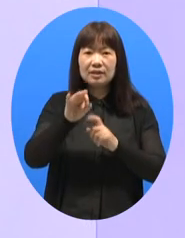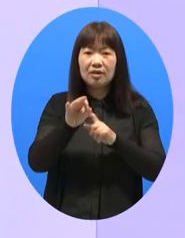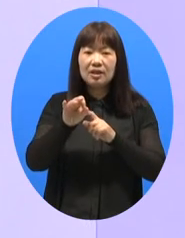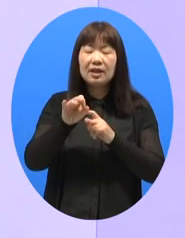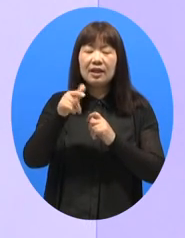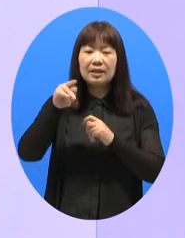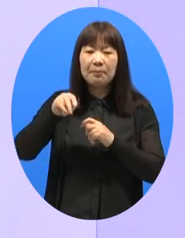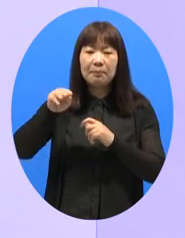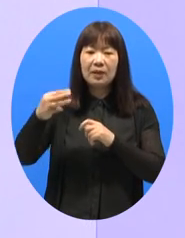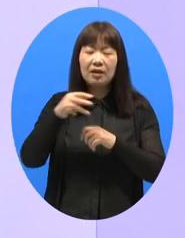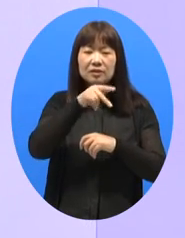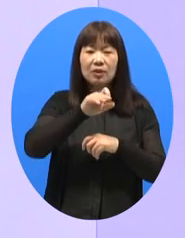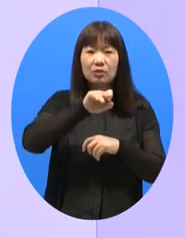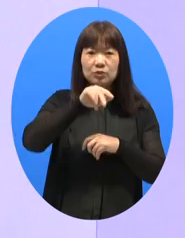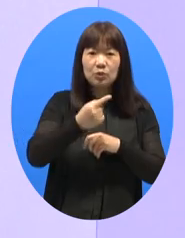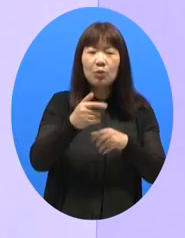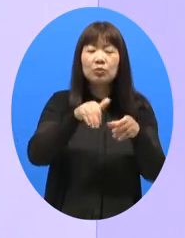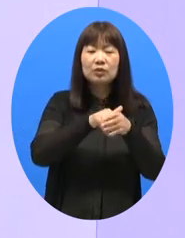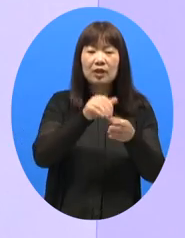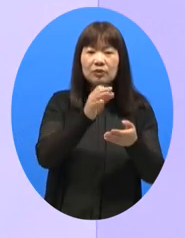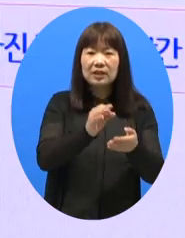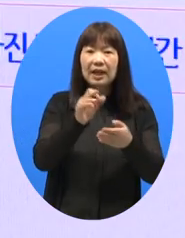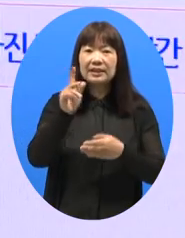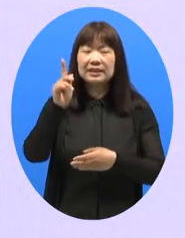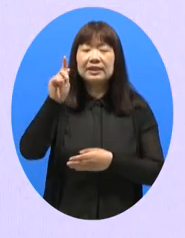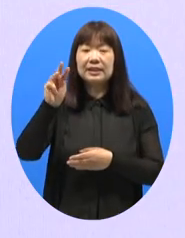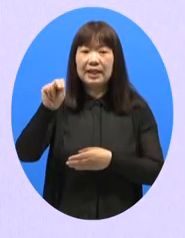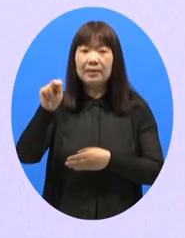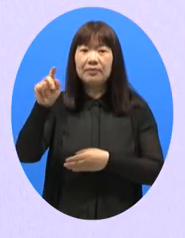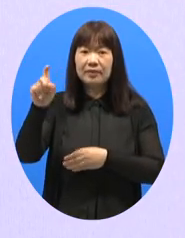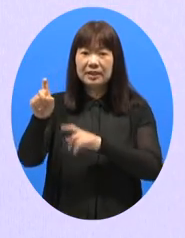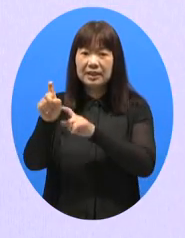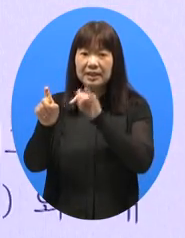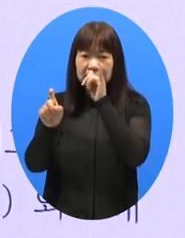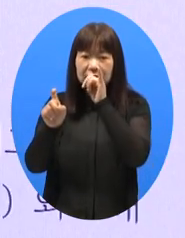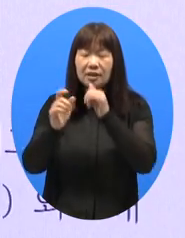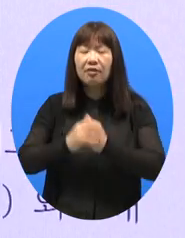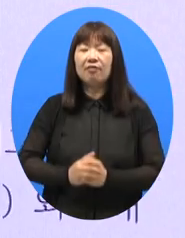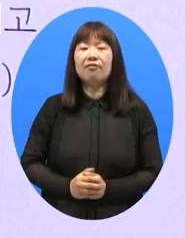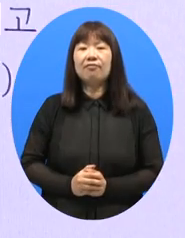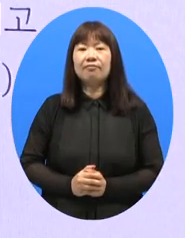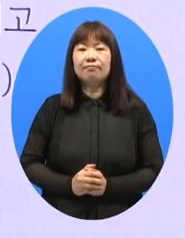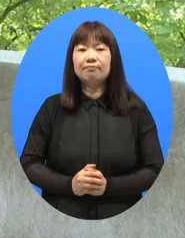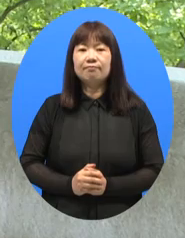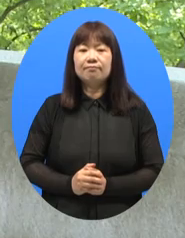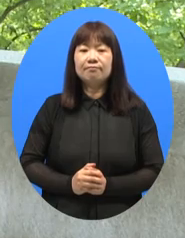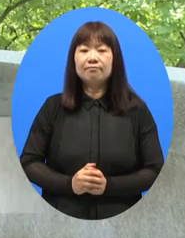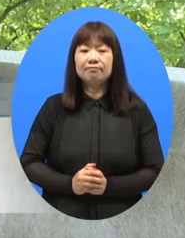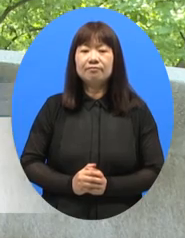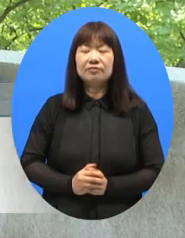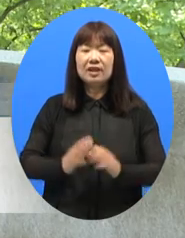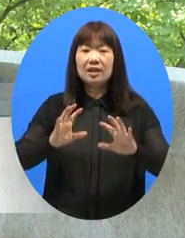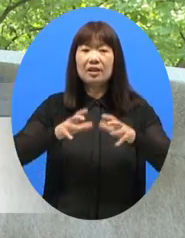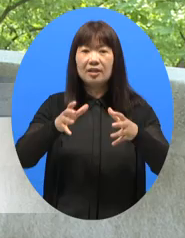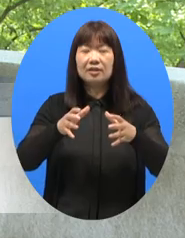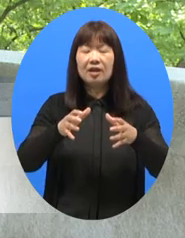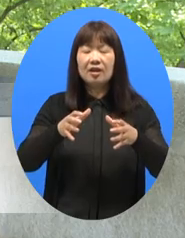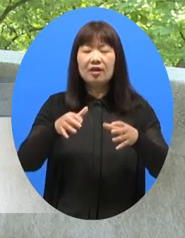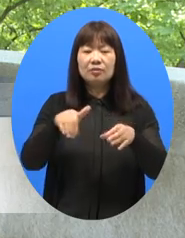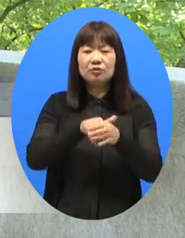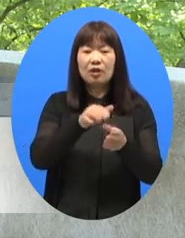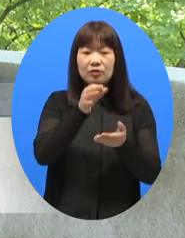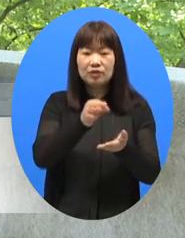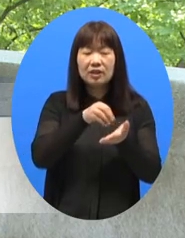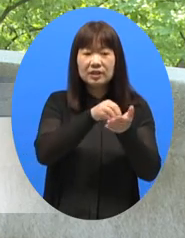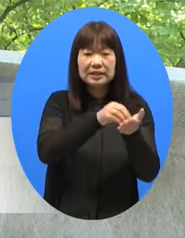문화유산, DMZ 비무장지대입니다. 본격적인 등재 추진 작업에 들어갔습니다. 세계유산 등재가 된다는 것은